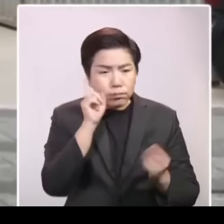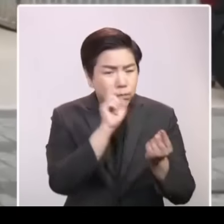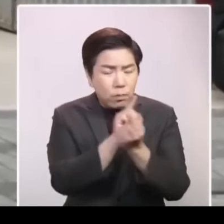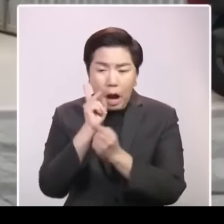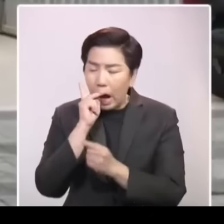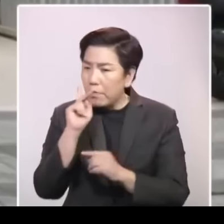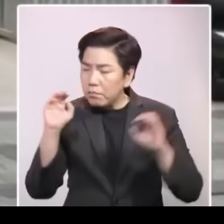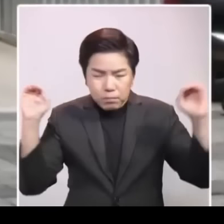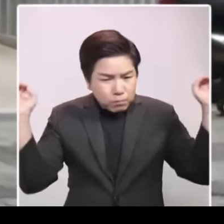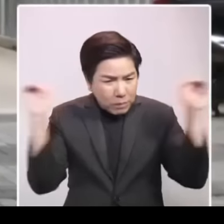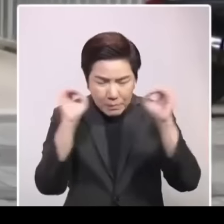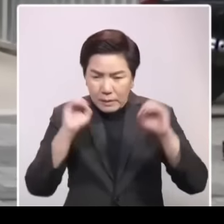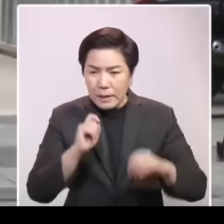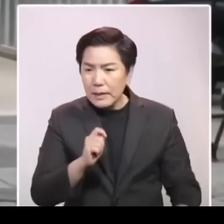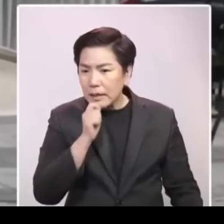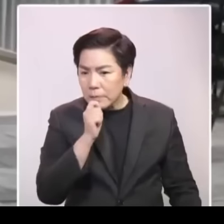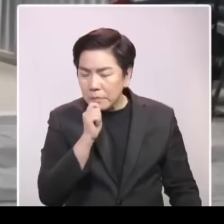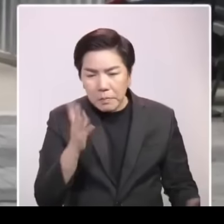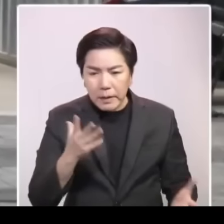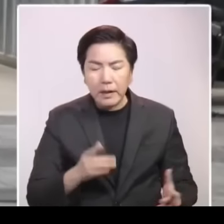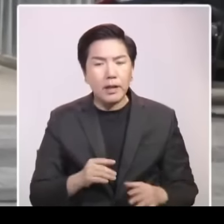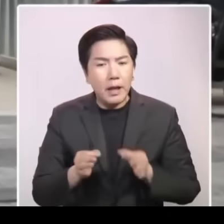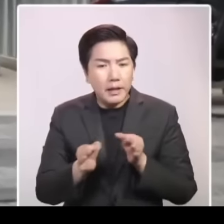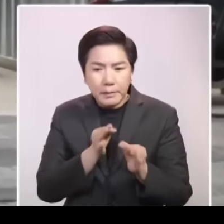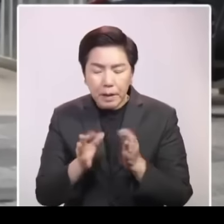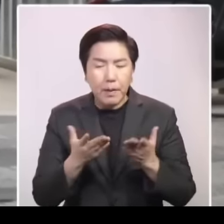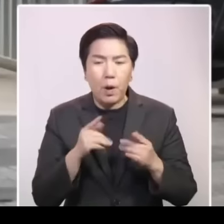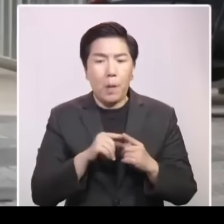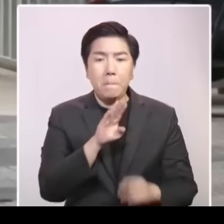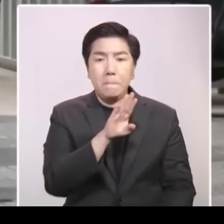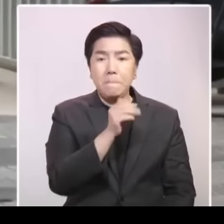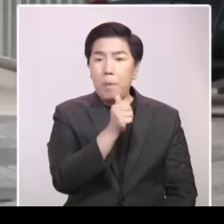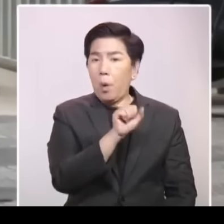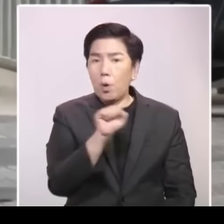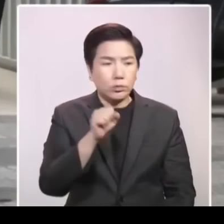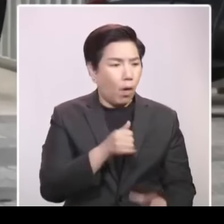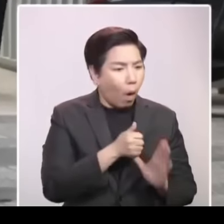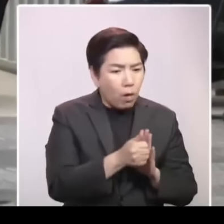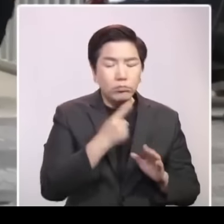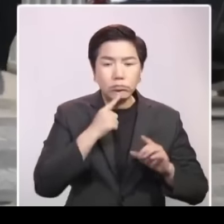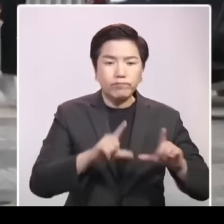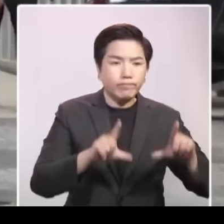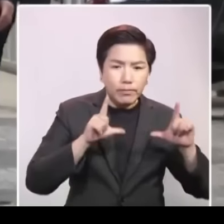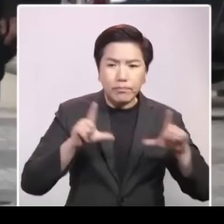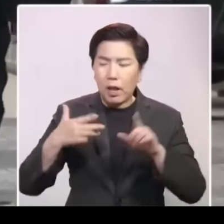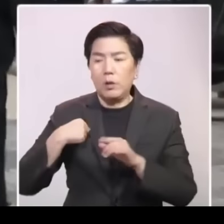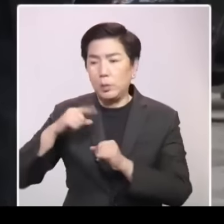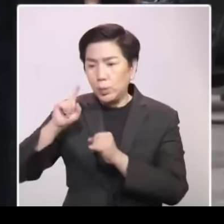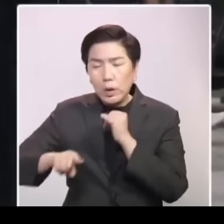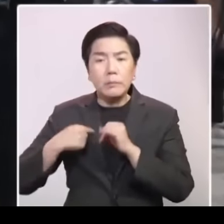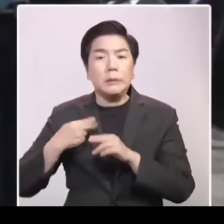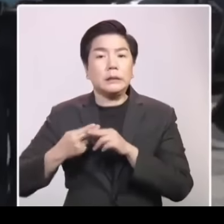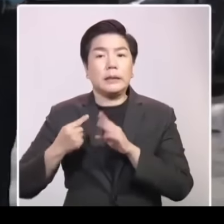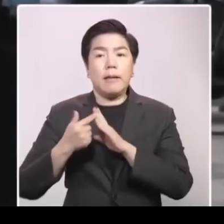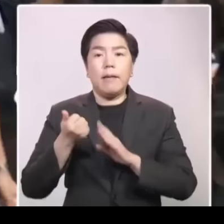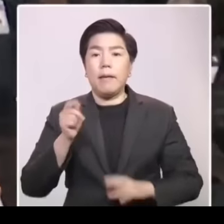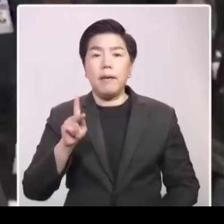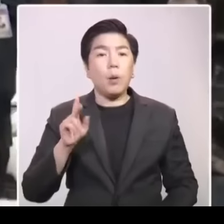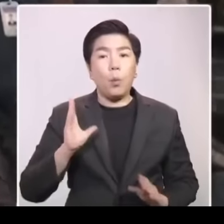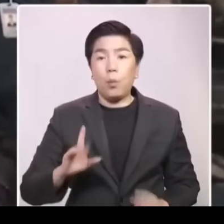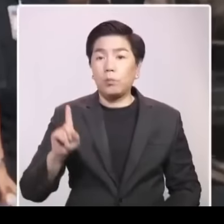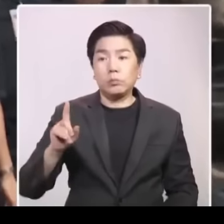แล้วไม่เคยให้สัมภาษณ์อะไรทั้งสิ้นชี้แจงก็ไม่มีนะค่ะบอสคนอื่นก็คือออกมาพูดกันหมดแล้วเหลือแค่บอสหมอเอกเท่านั้นนะคะแล้วก็